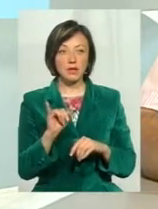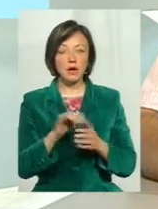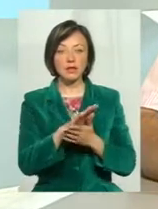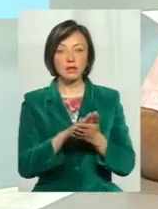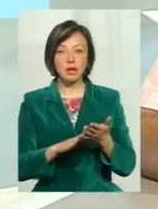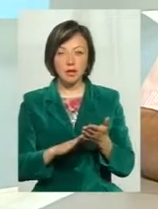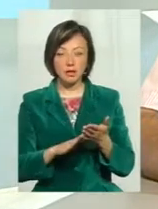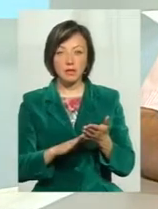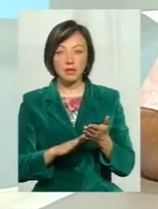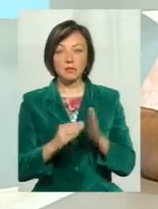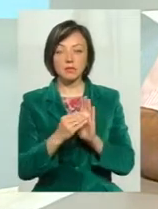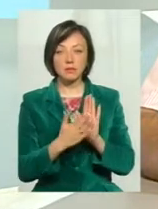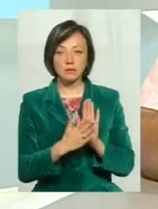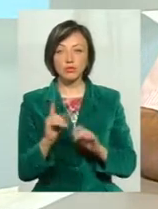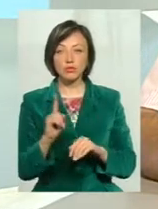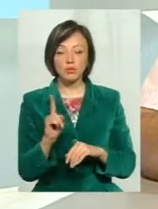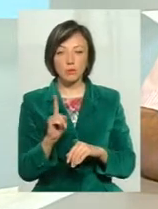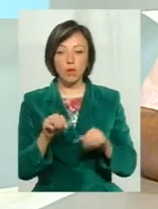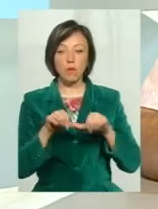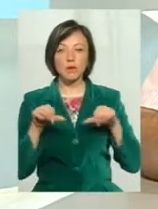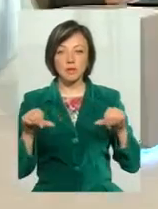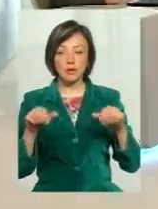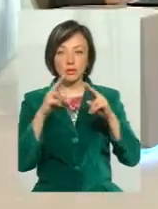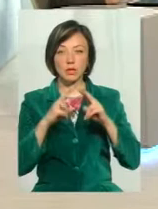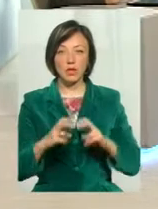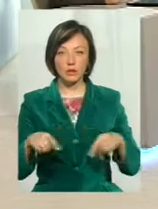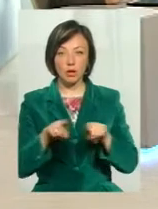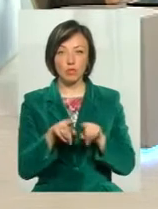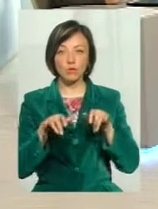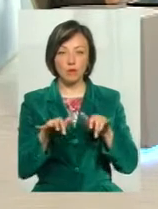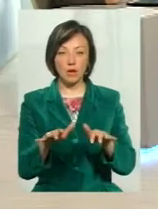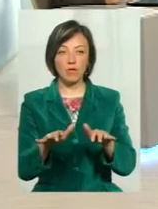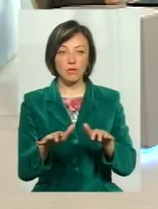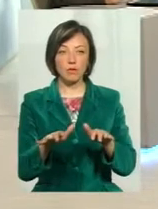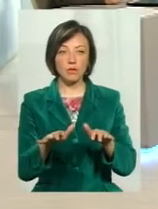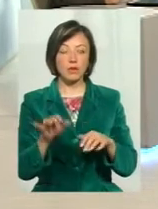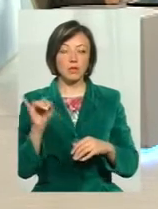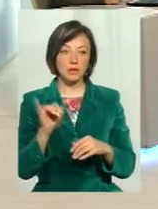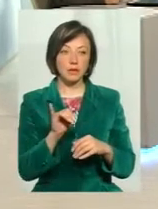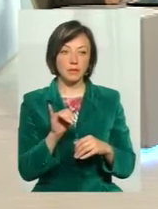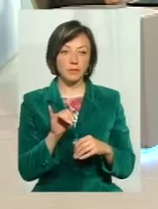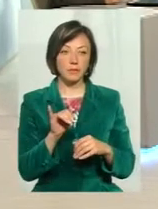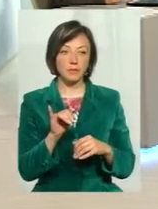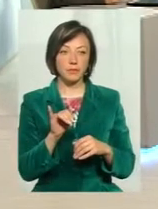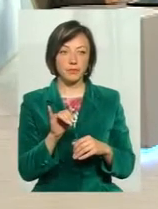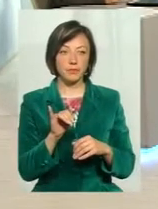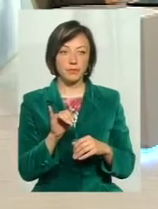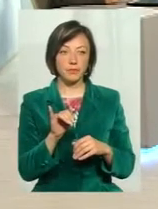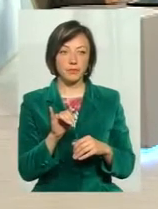далі зазначити про те, щоб комісійно розглянути таку справу і, скажімо